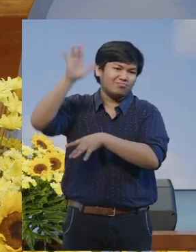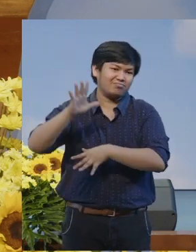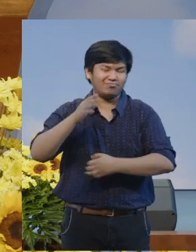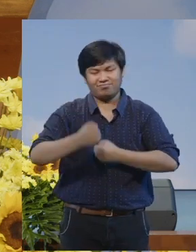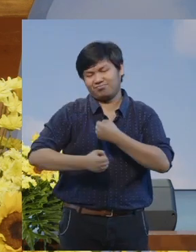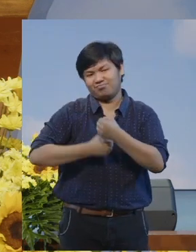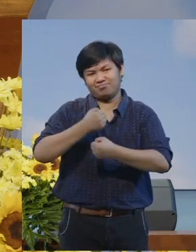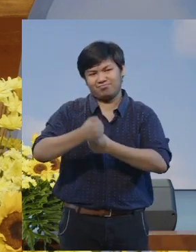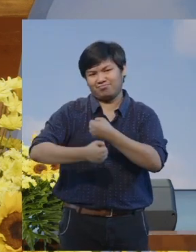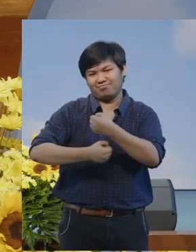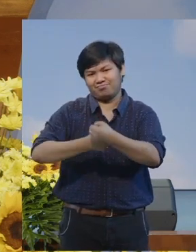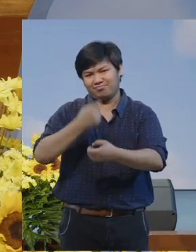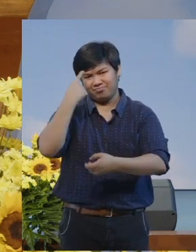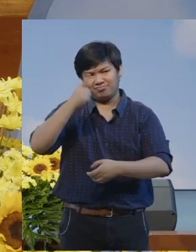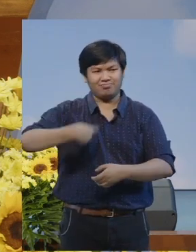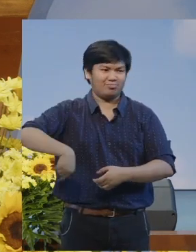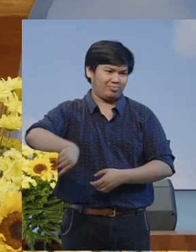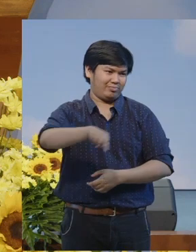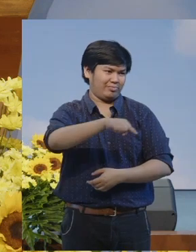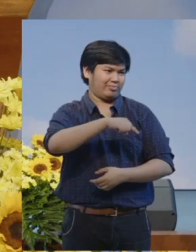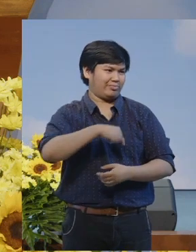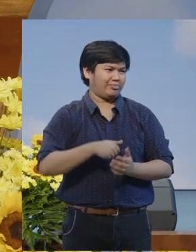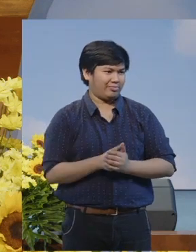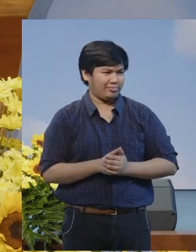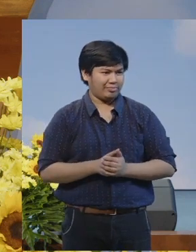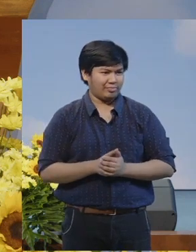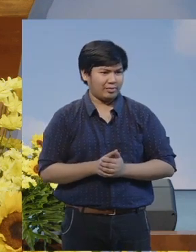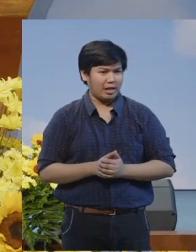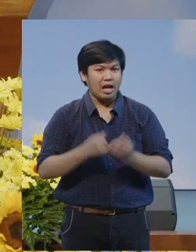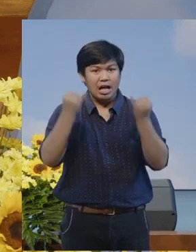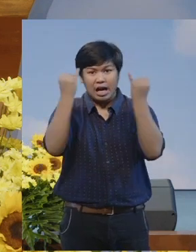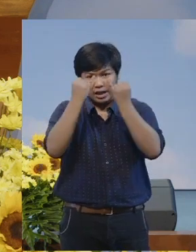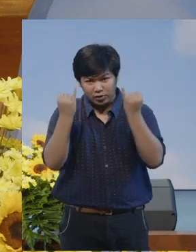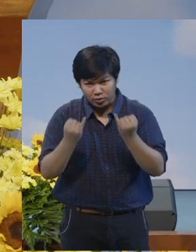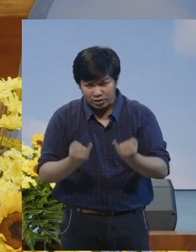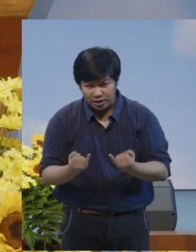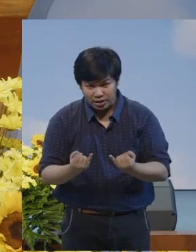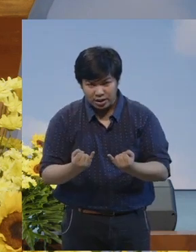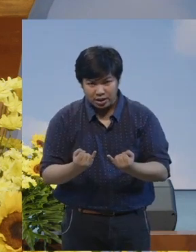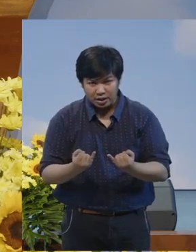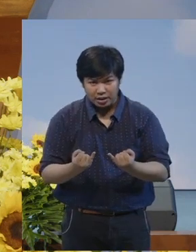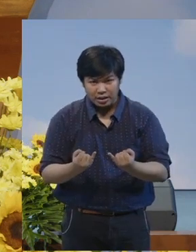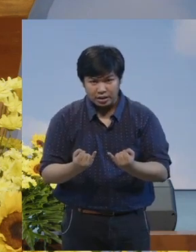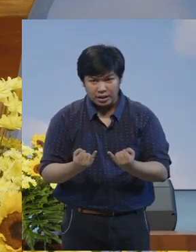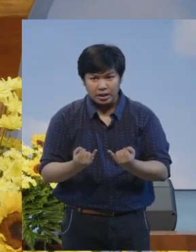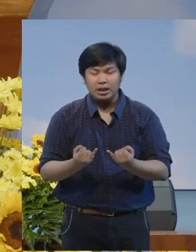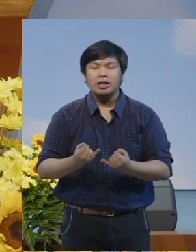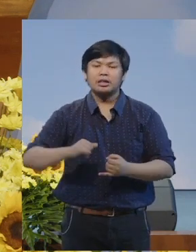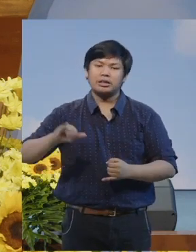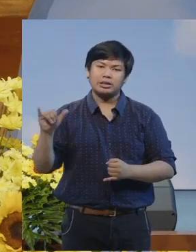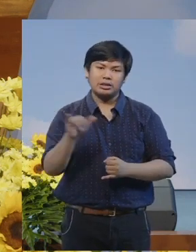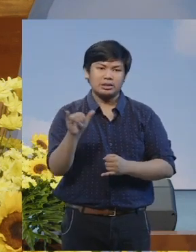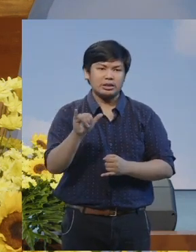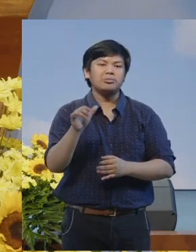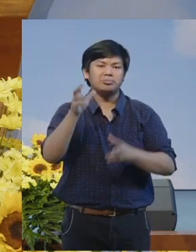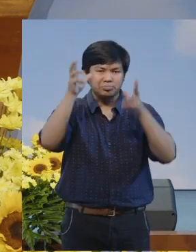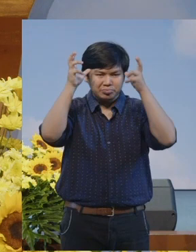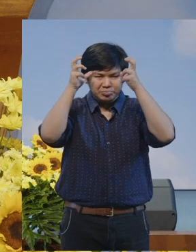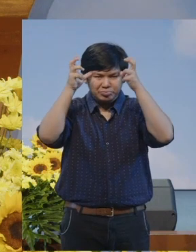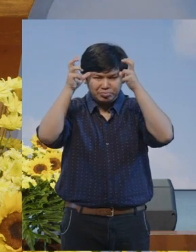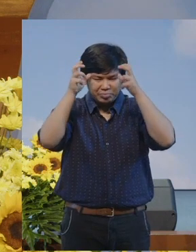kalakasan. Mga kapatid, idolatry po ay isang agenda ng mga